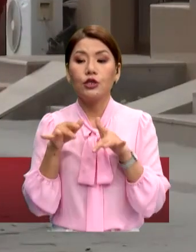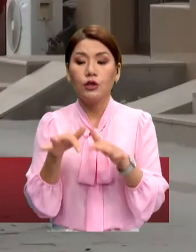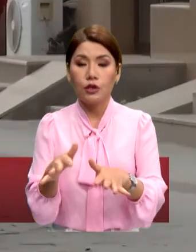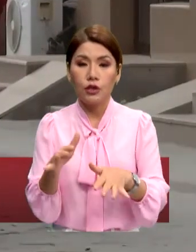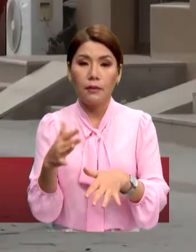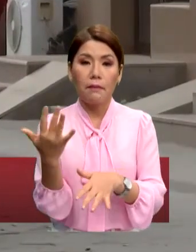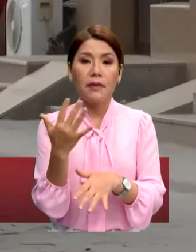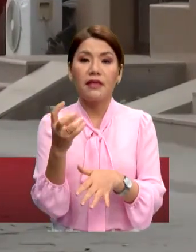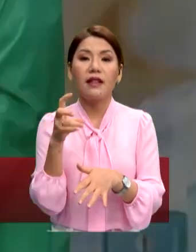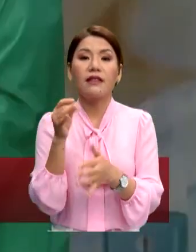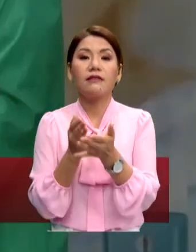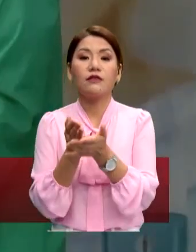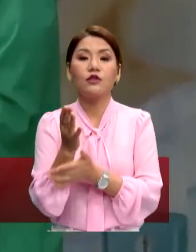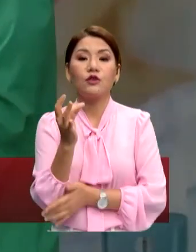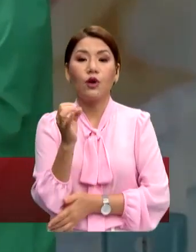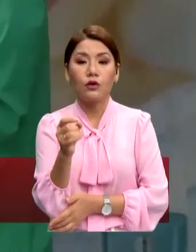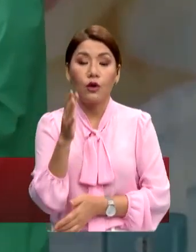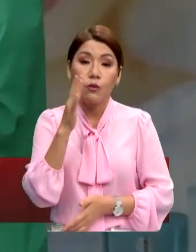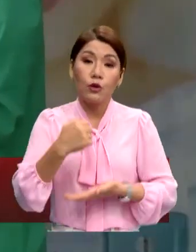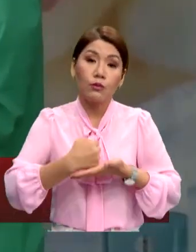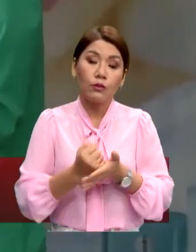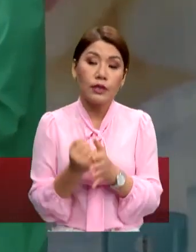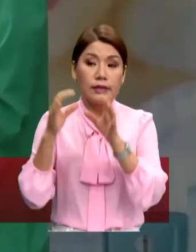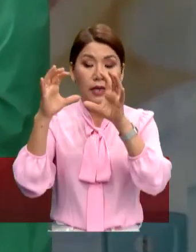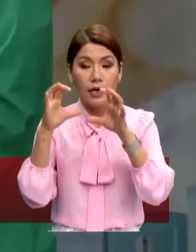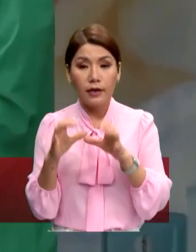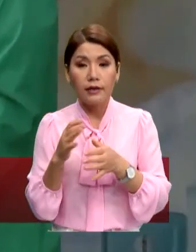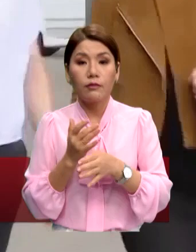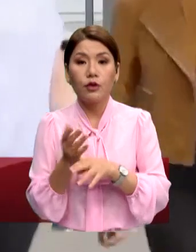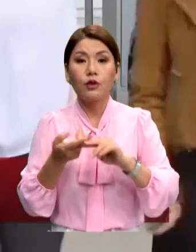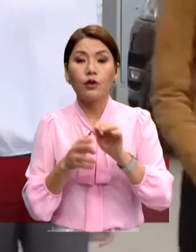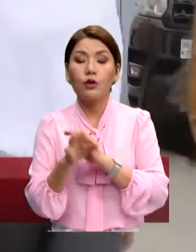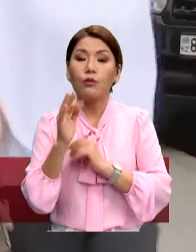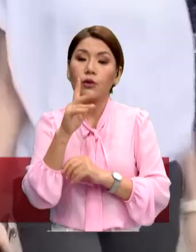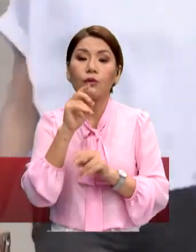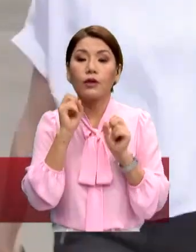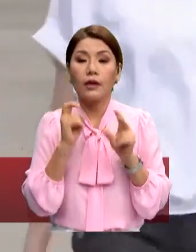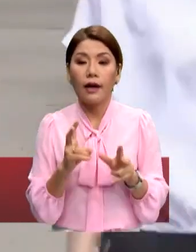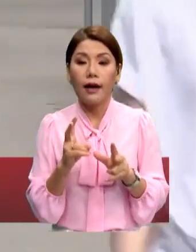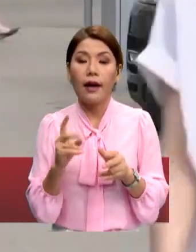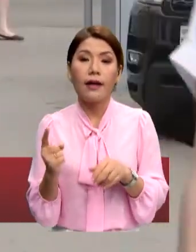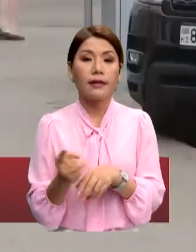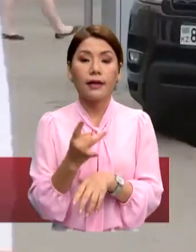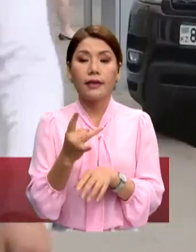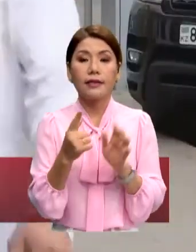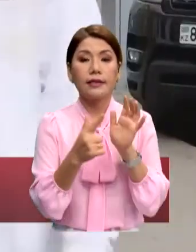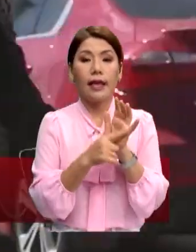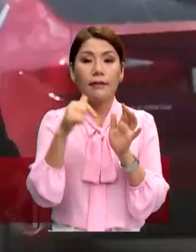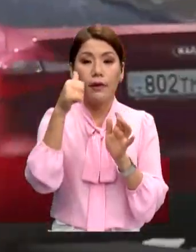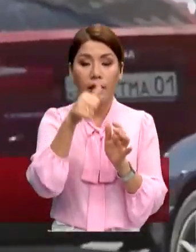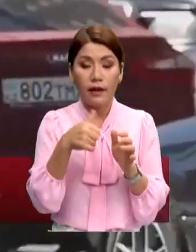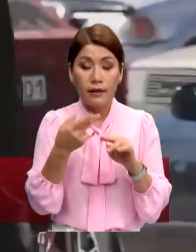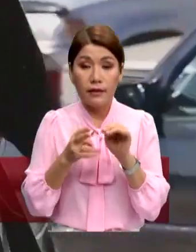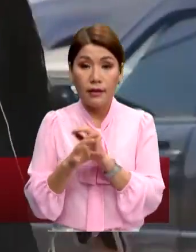действующему 5-летнему сроку. Ну а будет ли закреплено в Конституции предложение Касым-Жомарта Токаева об однократном 7-летнем сроке